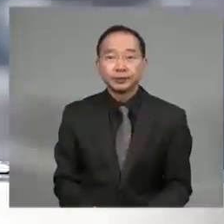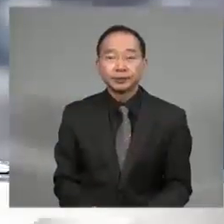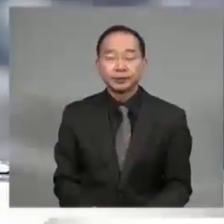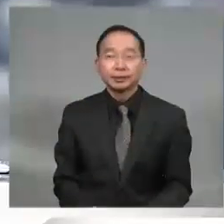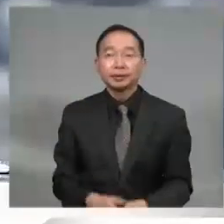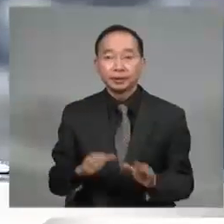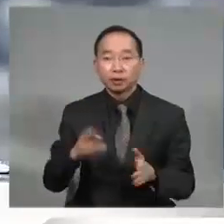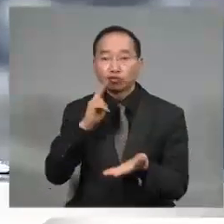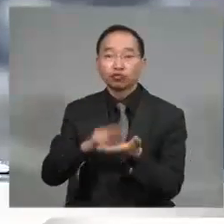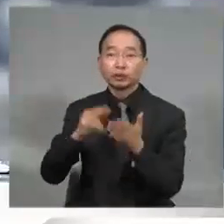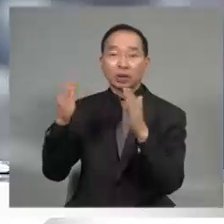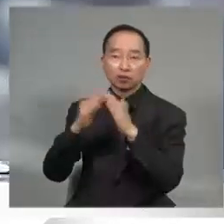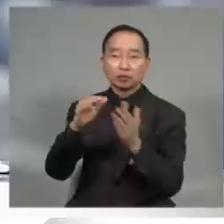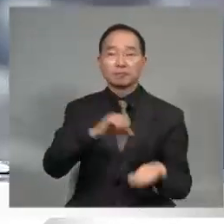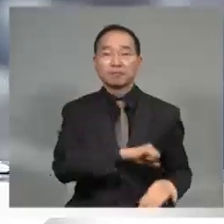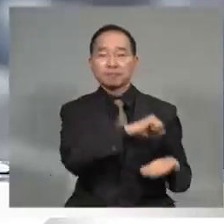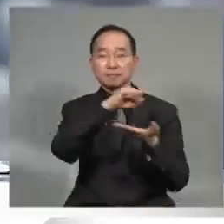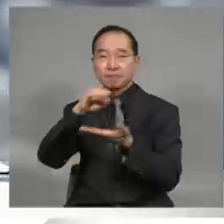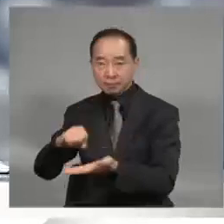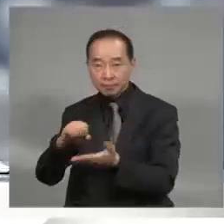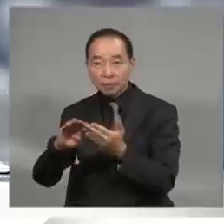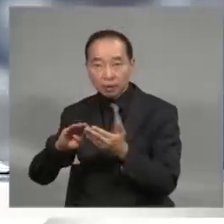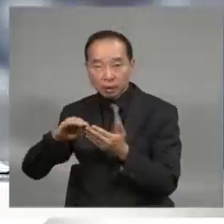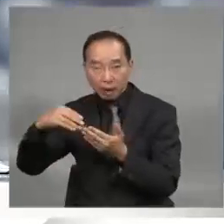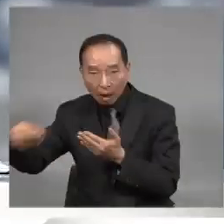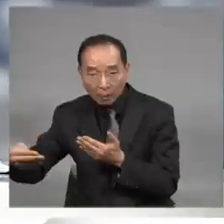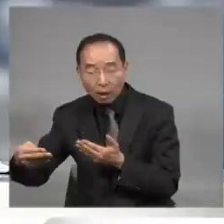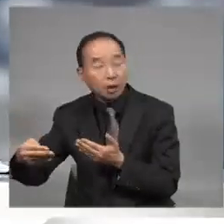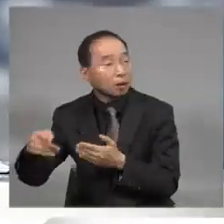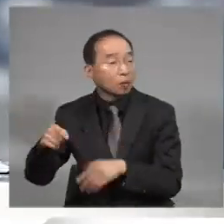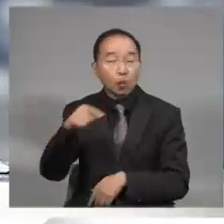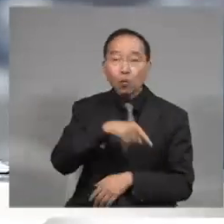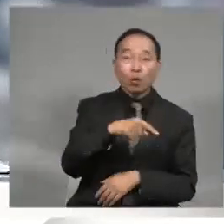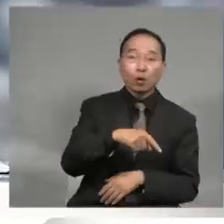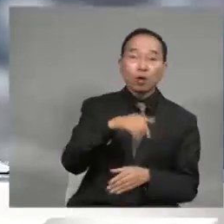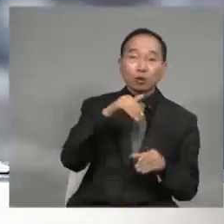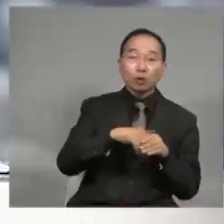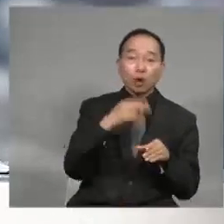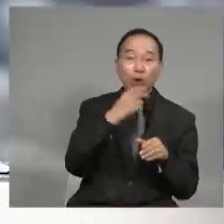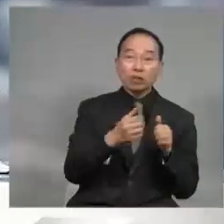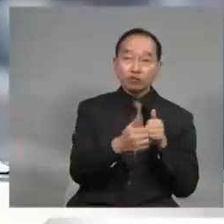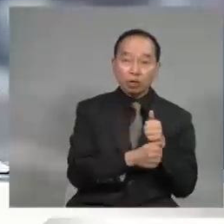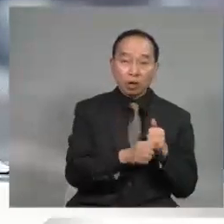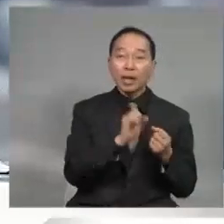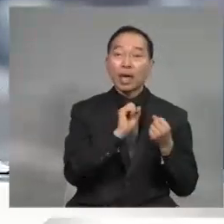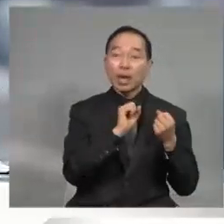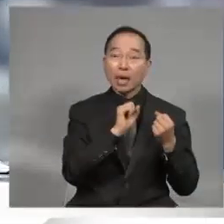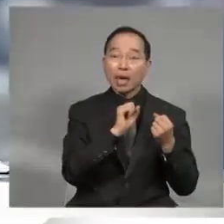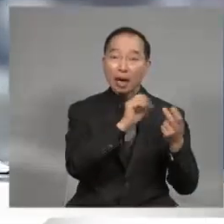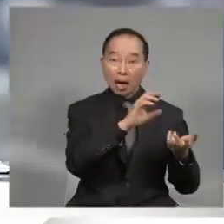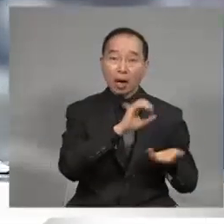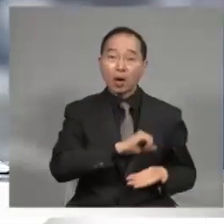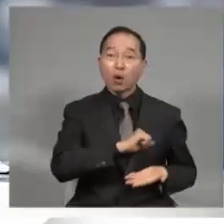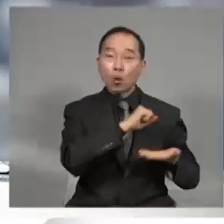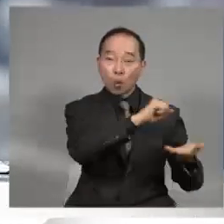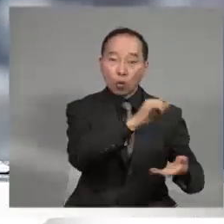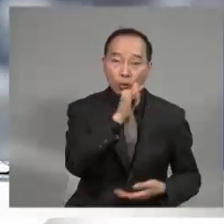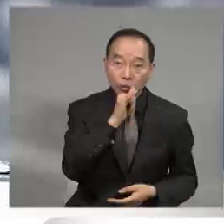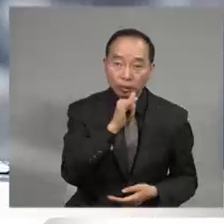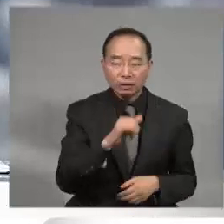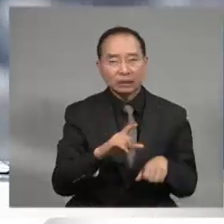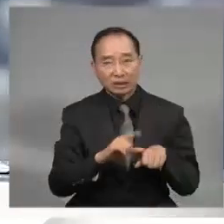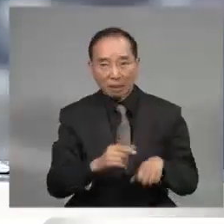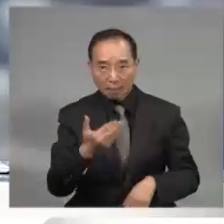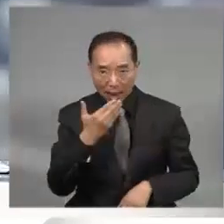이제 우체국으로 전달이 됐고 또 이제 관할 선관위로 이송되는 차량도 이제 또 다시 이동을 하게 될 거란 말이죠. 물론 그 부분까지도 저희가 시간이